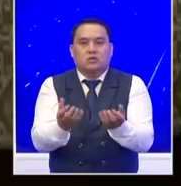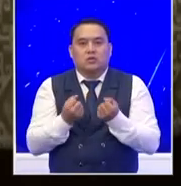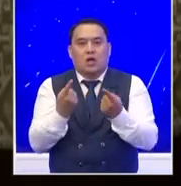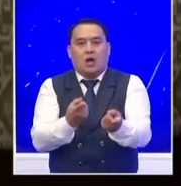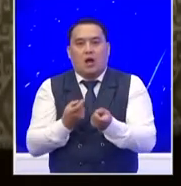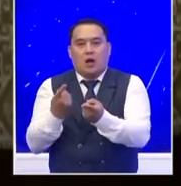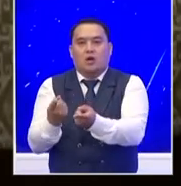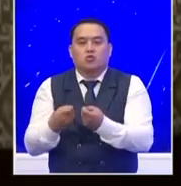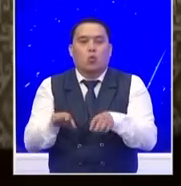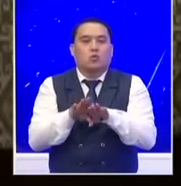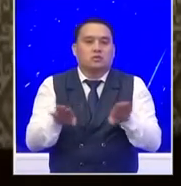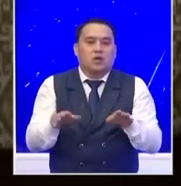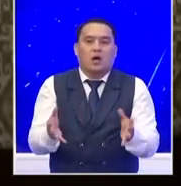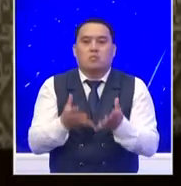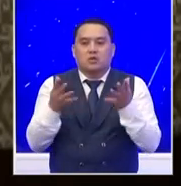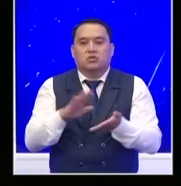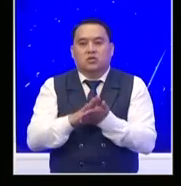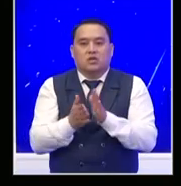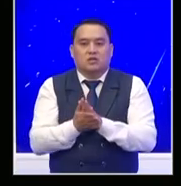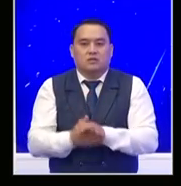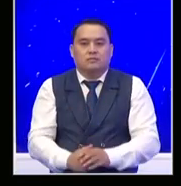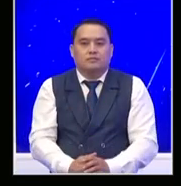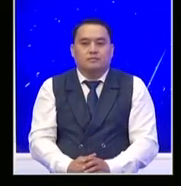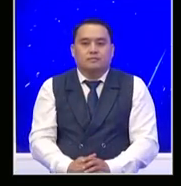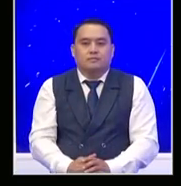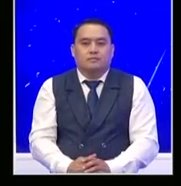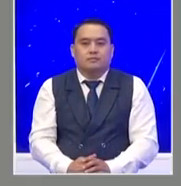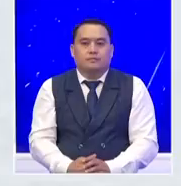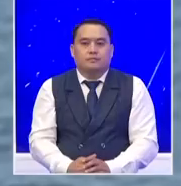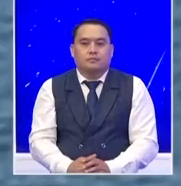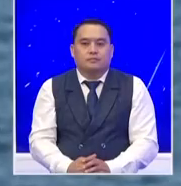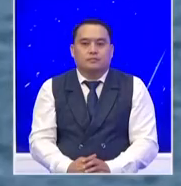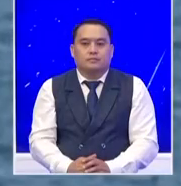үшін осындай біраз жеңілдіктер жасап отыр.